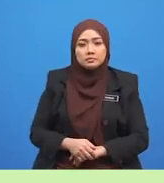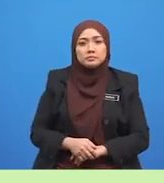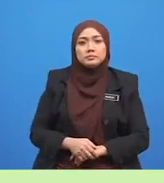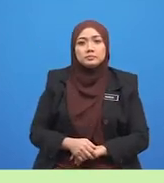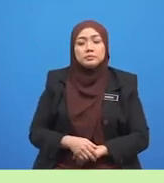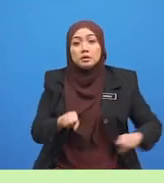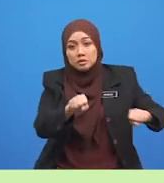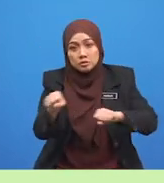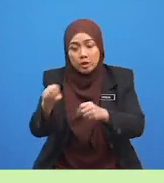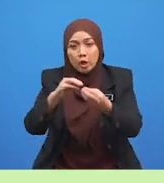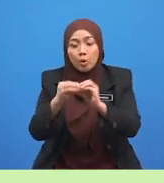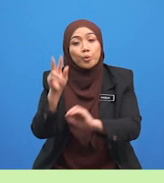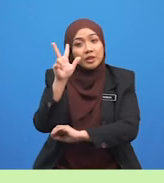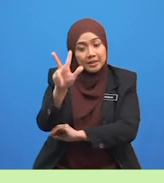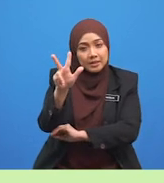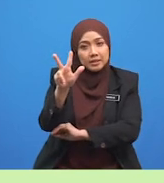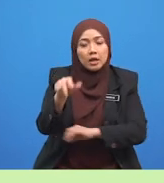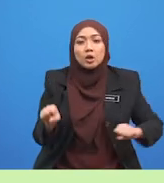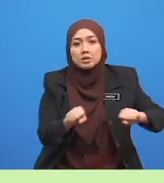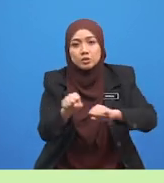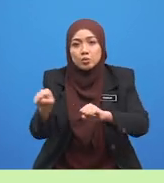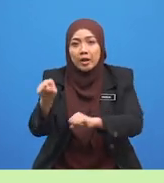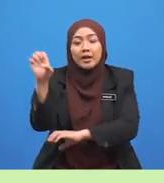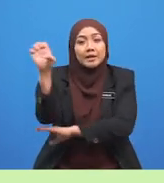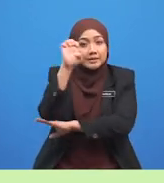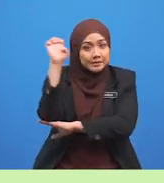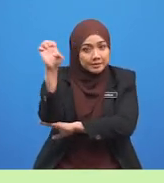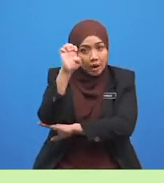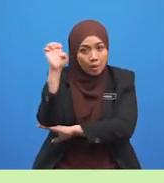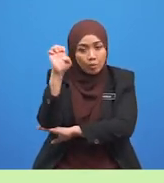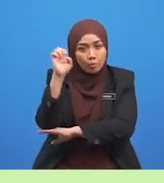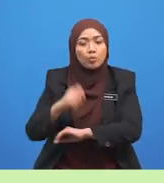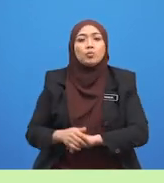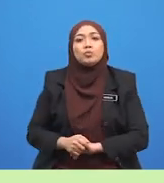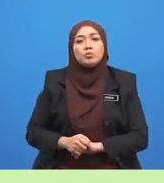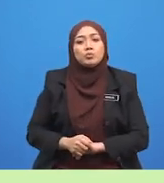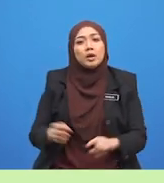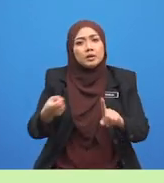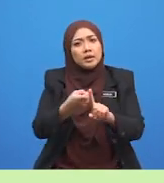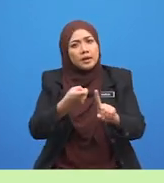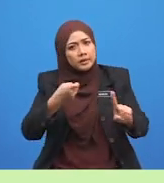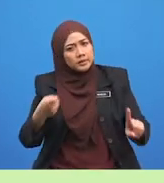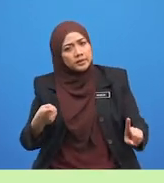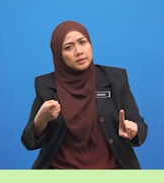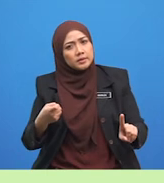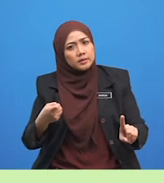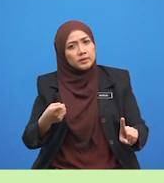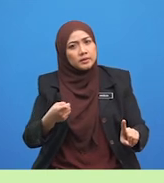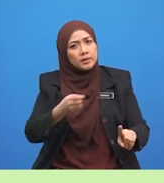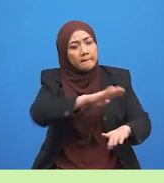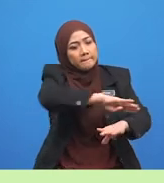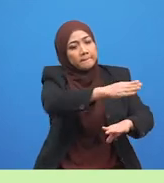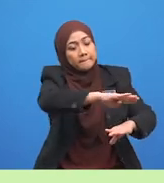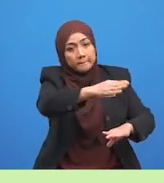Sungai yang ketiga pula ialah Sungai Endau. Sungai yang mengalir dari Banjaran Tahan di negeri